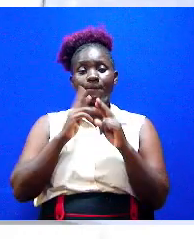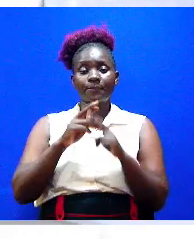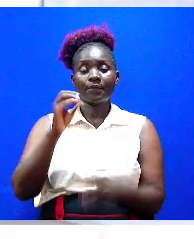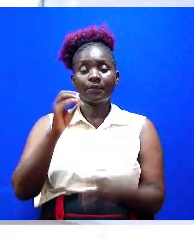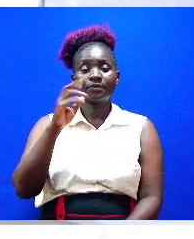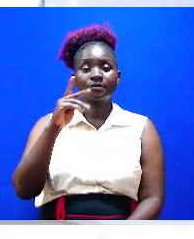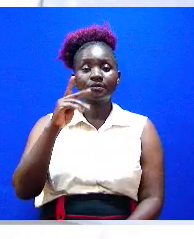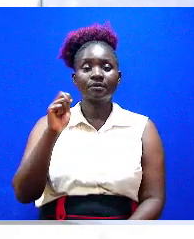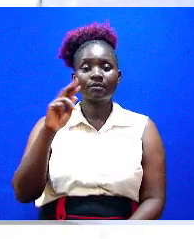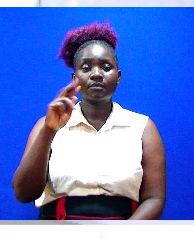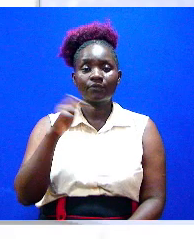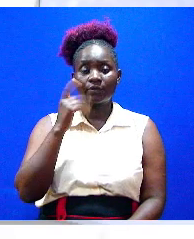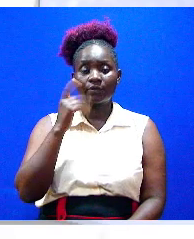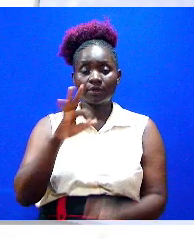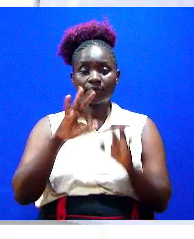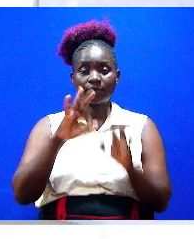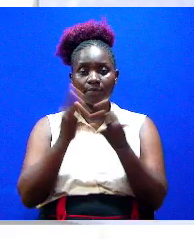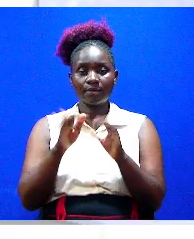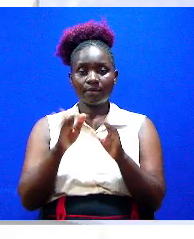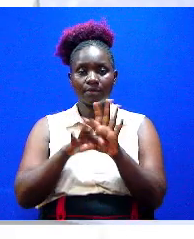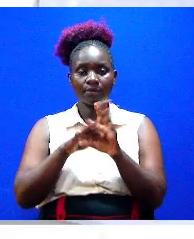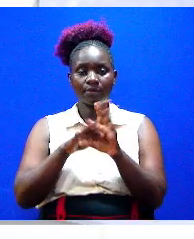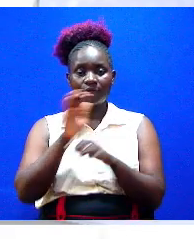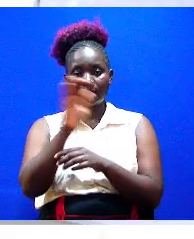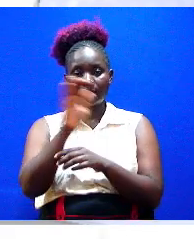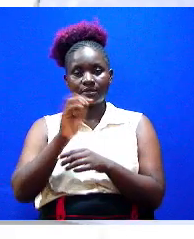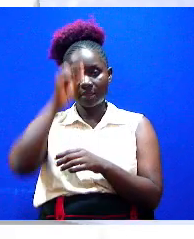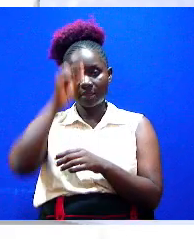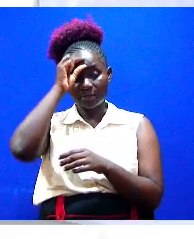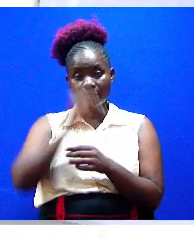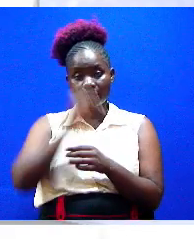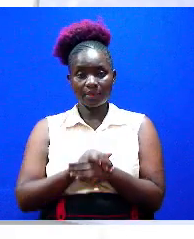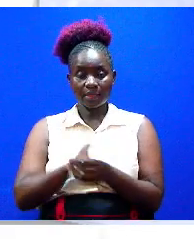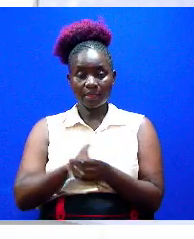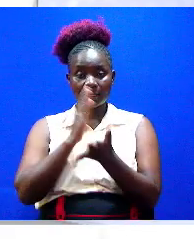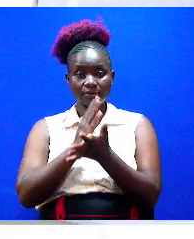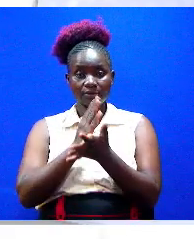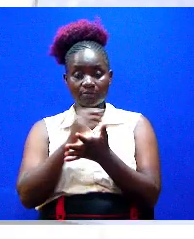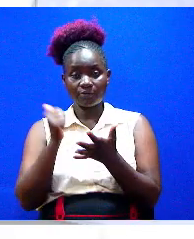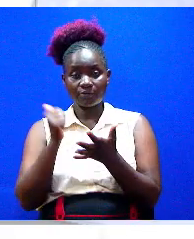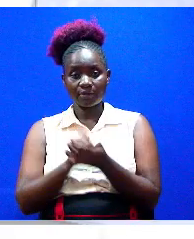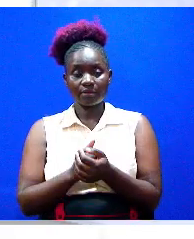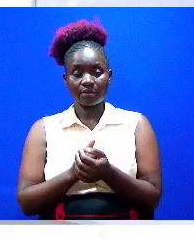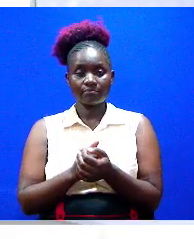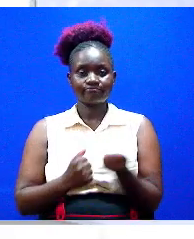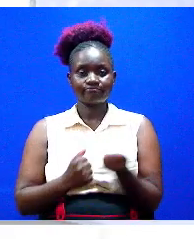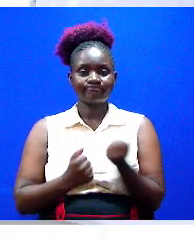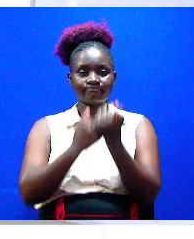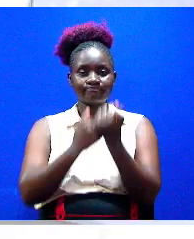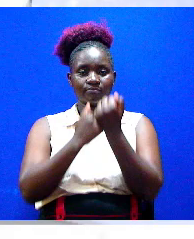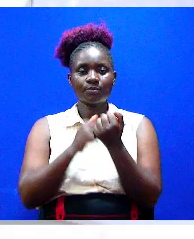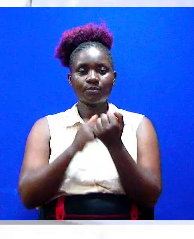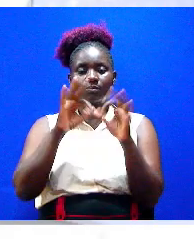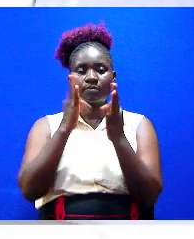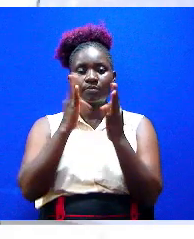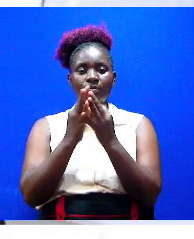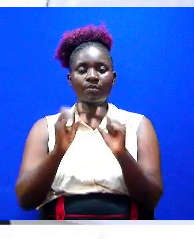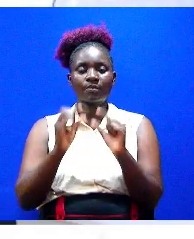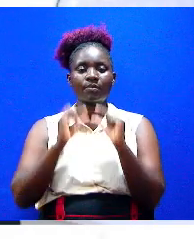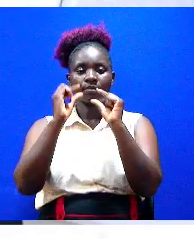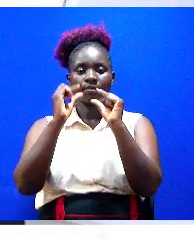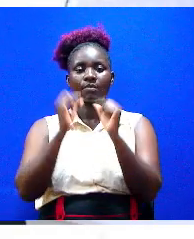bigo ya mate yenyare ko bage ko buri serikali nyare ko bage ko eneke nero yenyare ko bige kirana singe yo hasekerenga yo kwena na